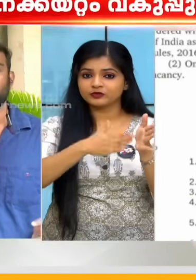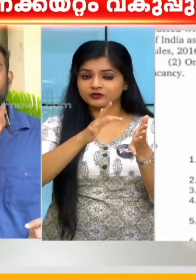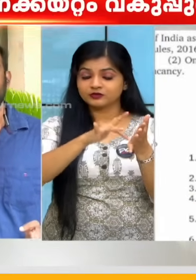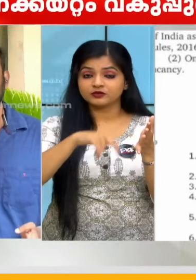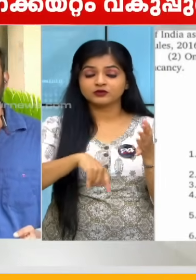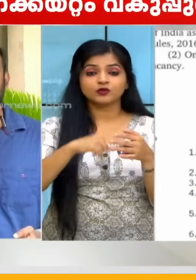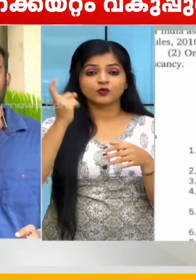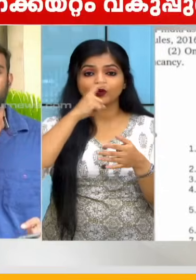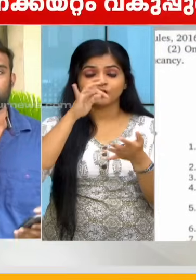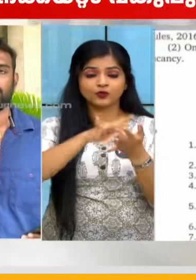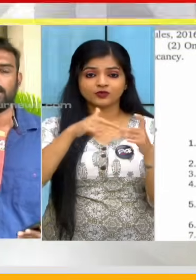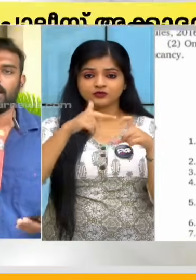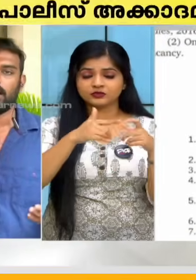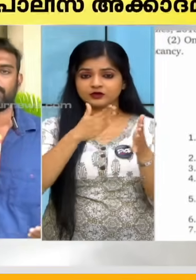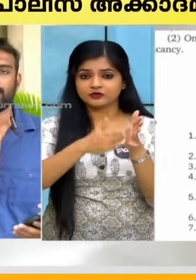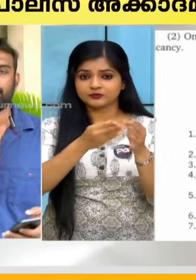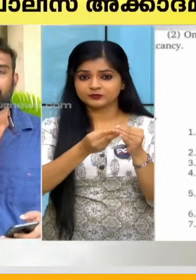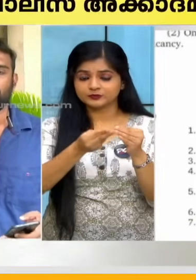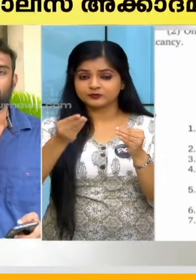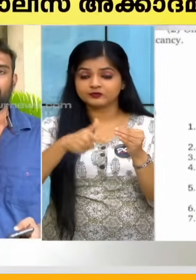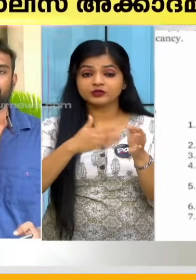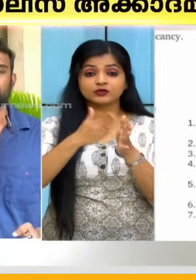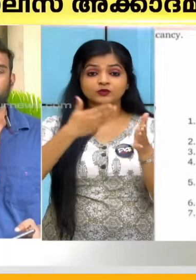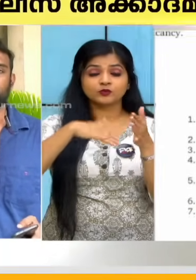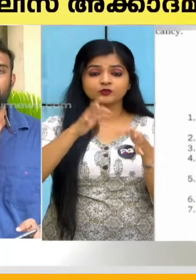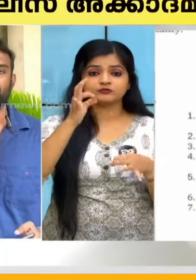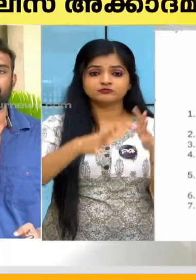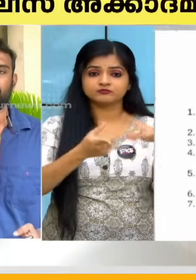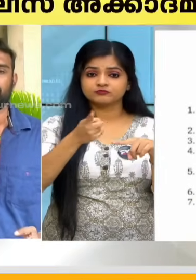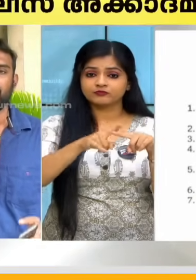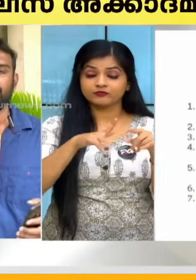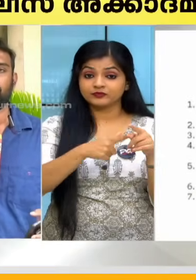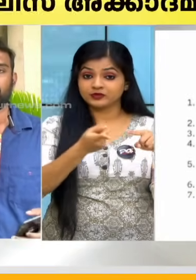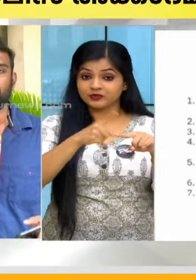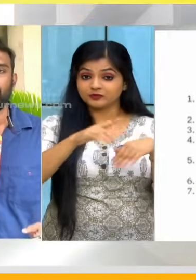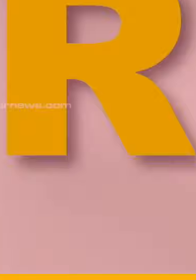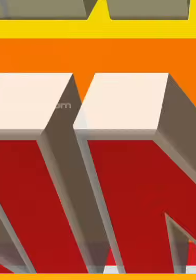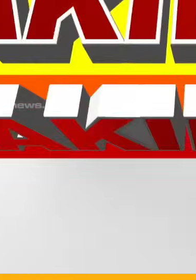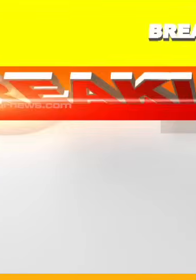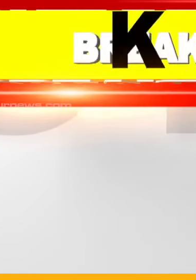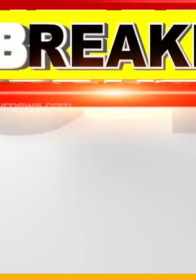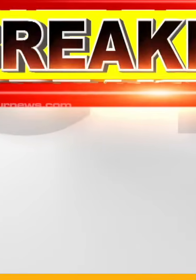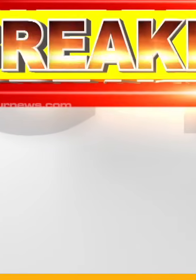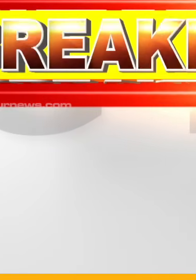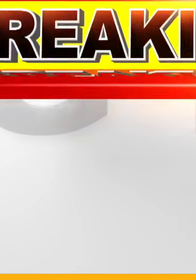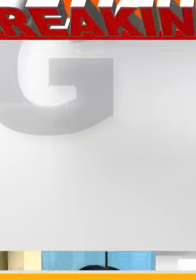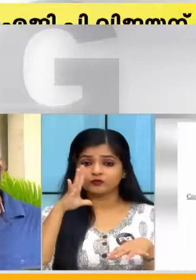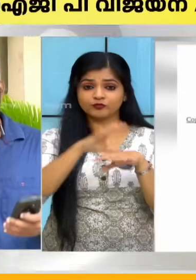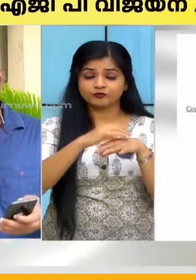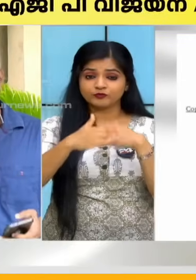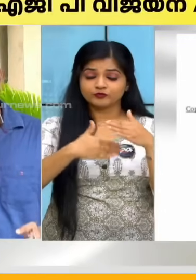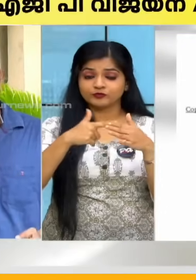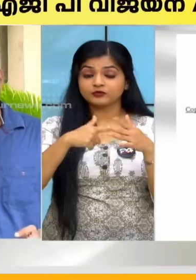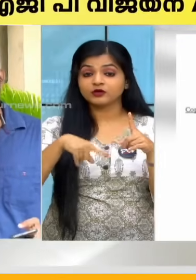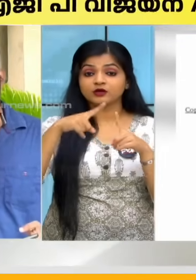റെയിൽവേ സ്റ്റേഷന് സമീപത്താണ് റെയിൽവേ ട്രെയിനിൽ തീവെപ്പുണ്ടായത്. ഈ സംഭവത്തിന് ശേഷം ഇതിന്റെ പ്രതിയെ കണ്ടെത്തുന്നതിനെ തുടർന്നായിരുന്നു ഈ IG